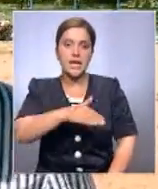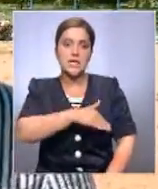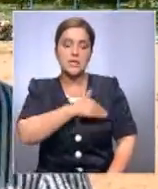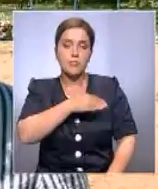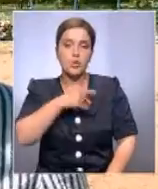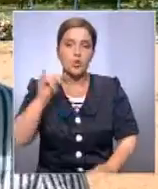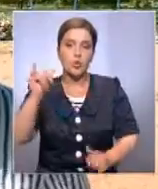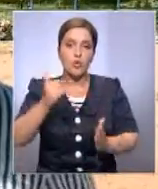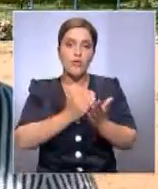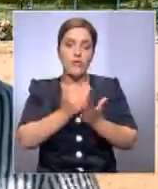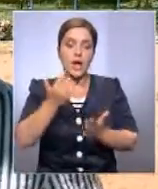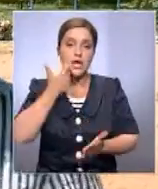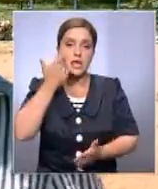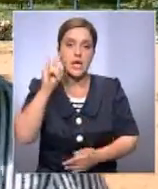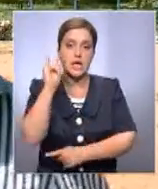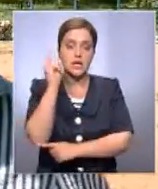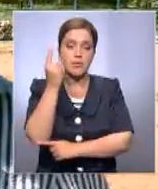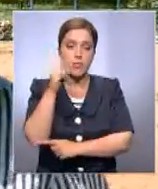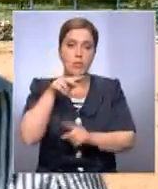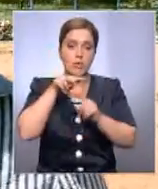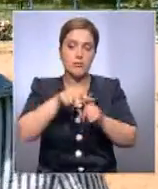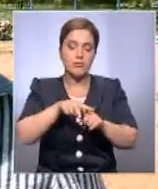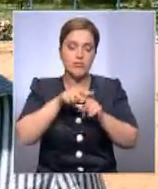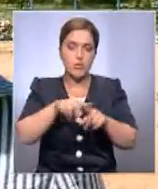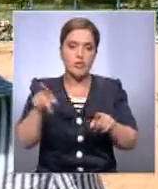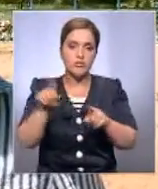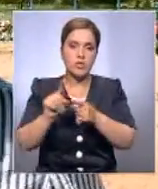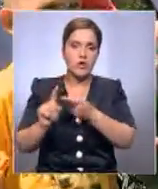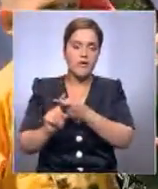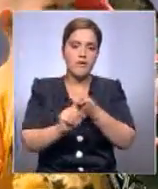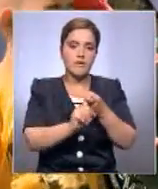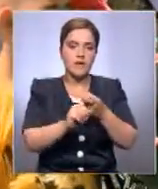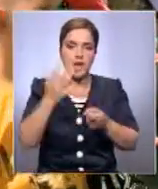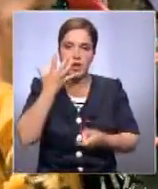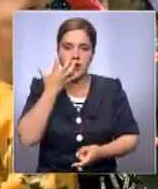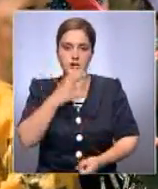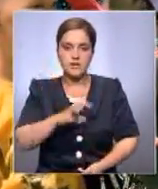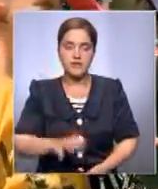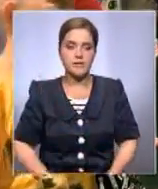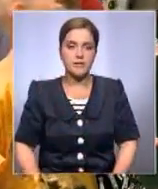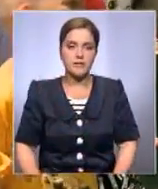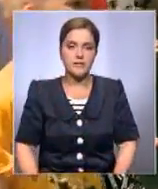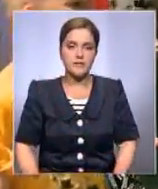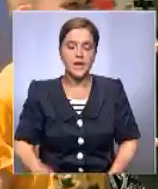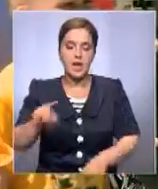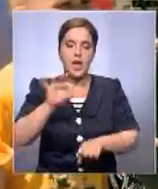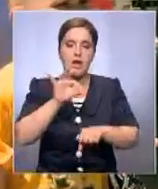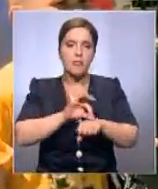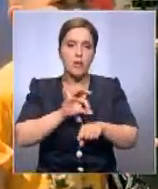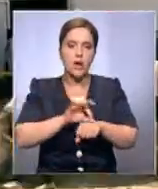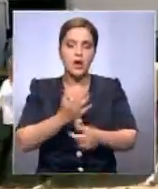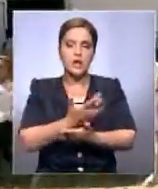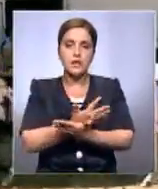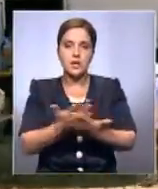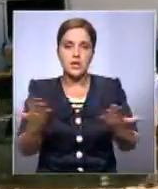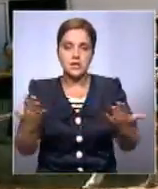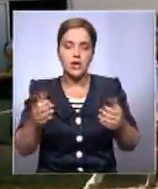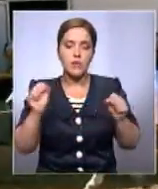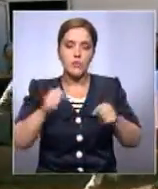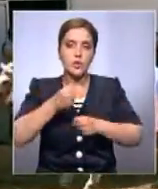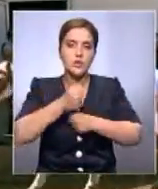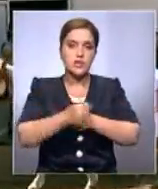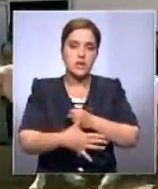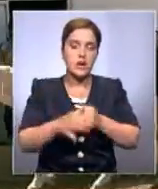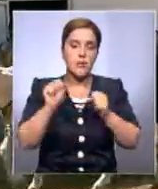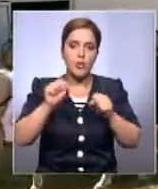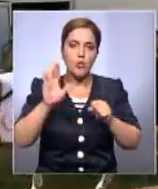Когда ребенок катается на ней, то разогревается, и все мышцы разогреваются. Перечень диагнозов, с которыми готовы работать специалисты центра, год